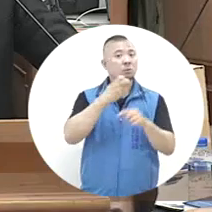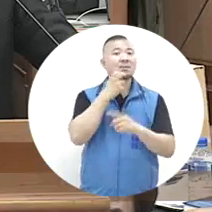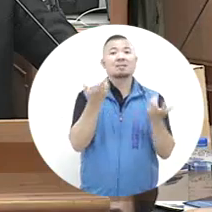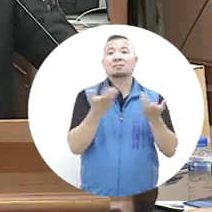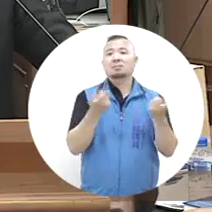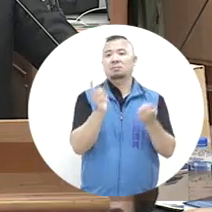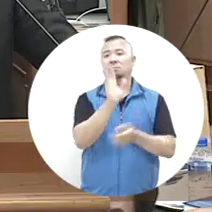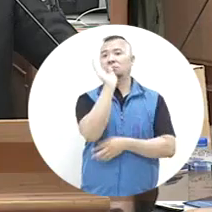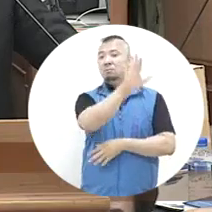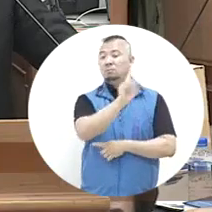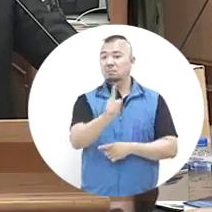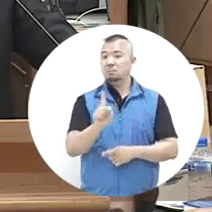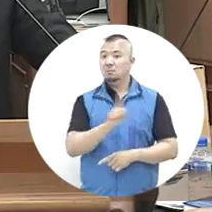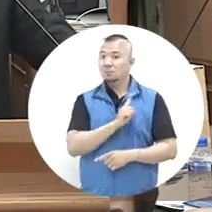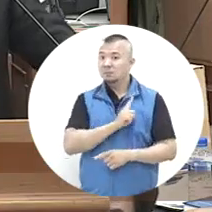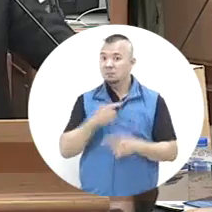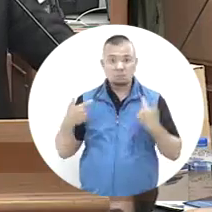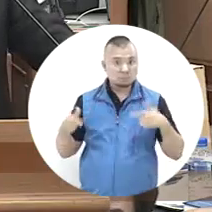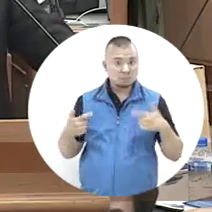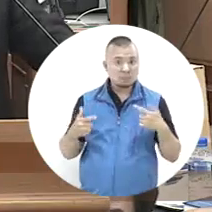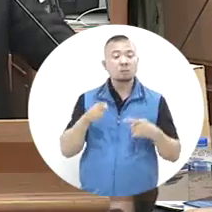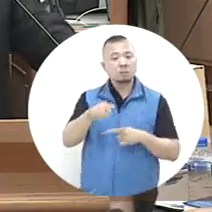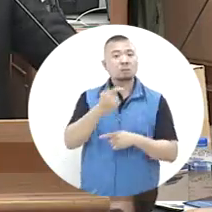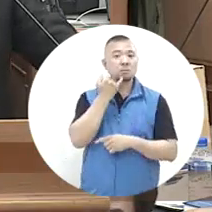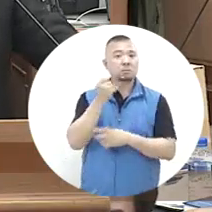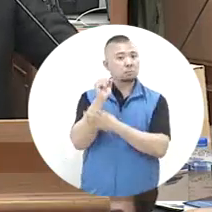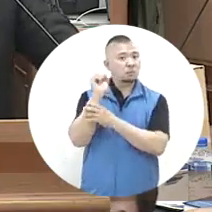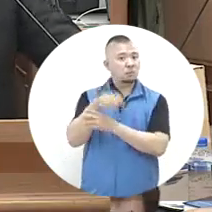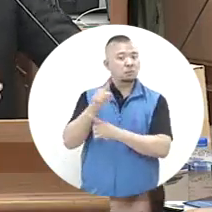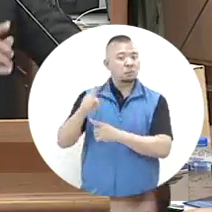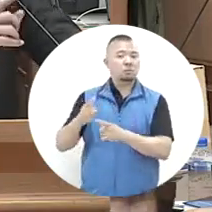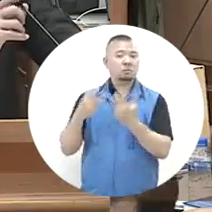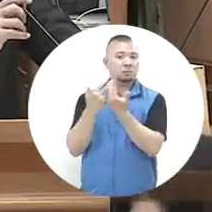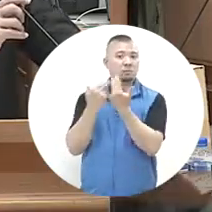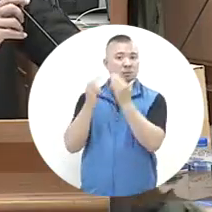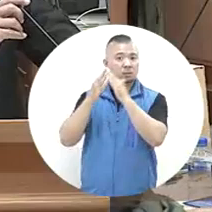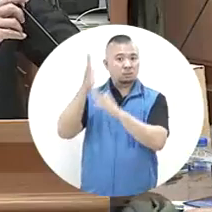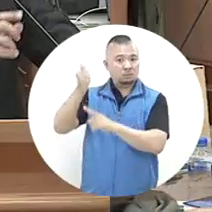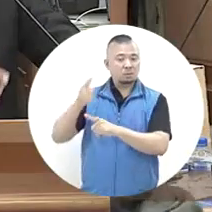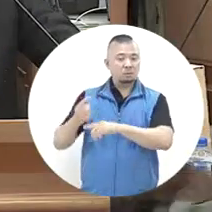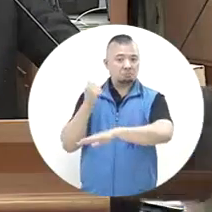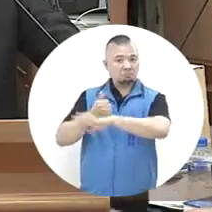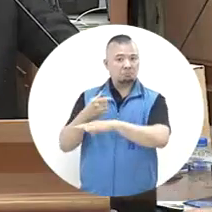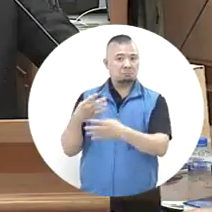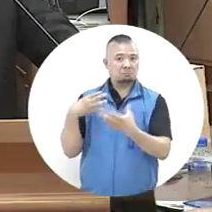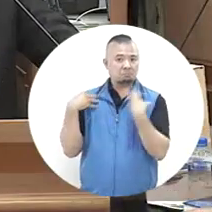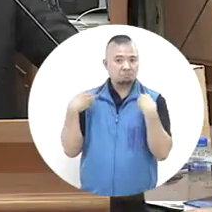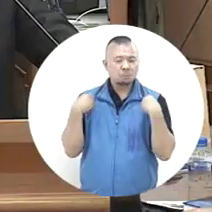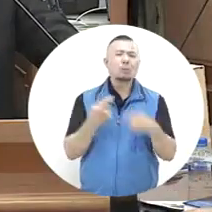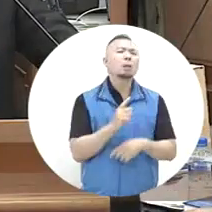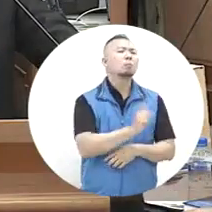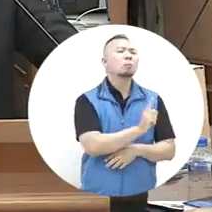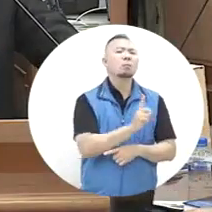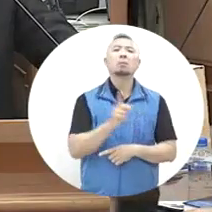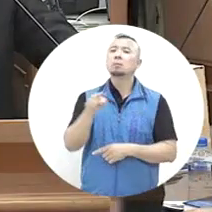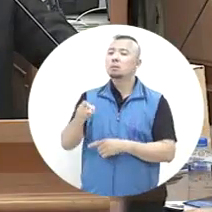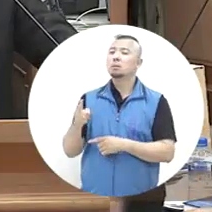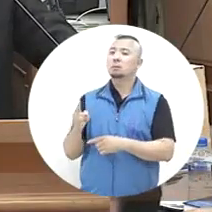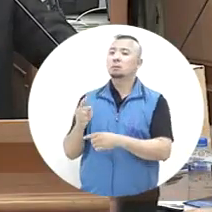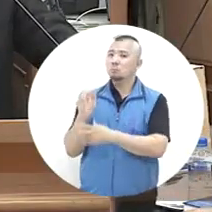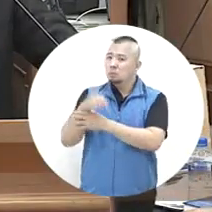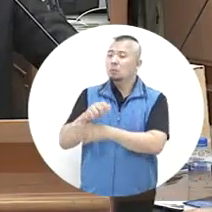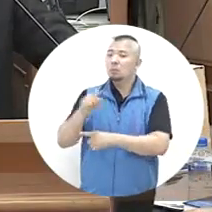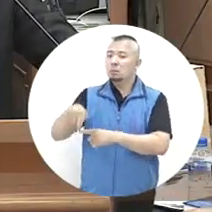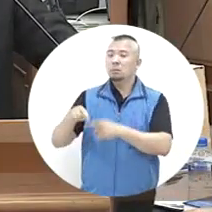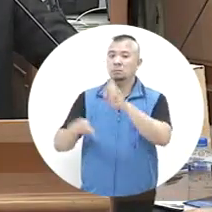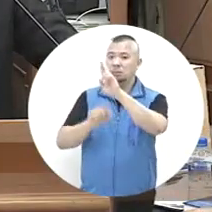事。 我想一 做，那你可不可以承诺你继续当市长？ 怎么样？ 你可不可以继续当市长？年底继续当